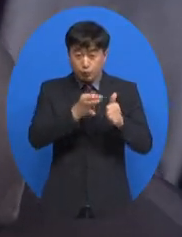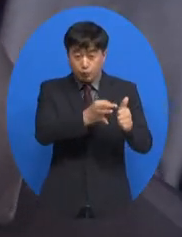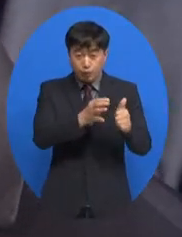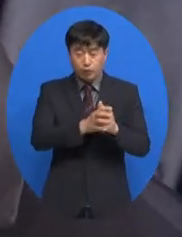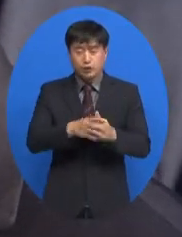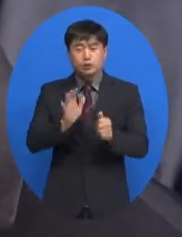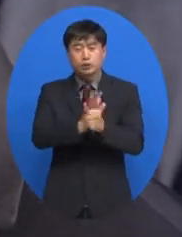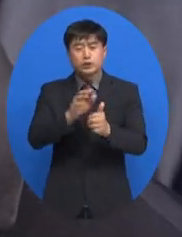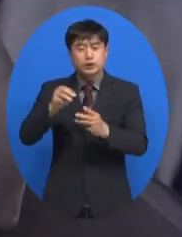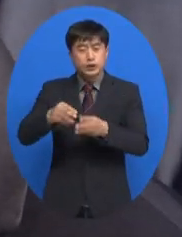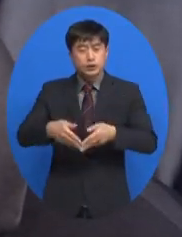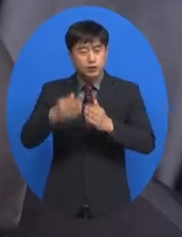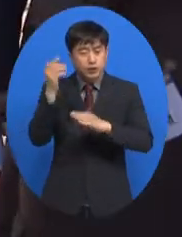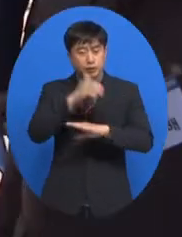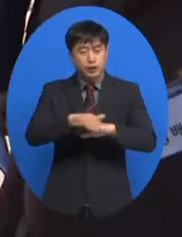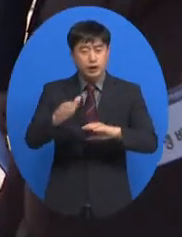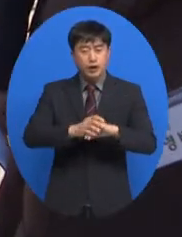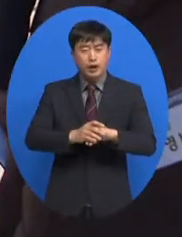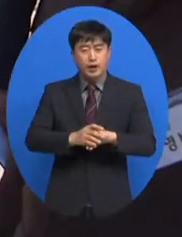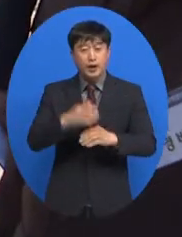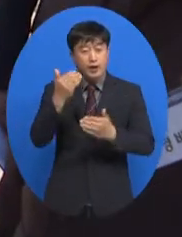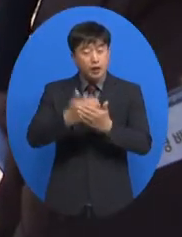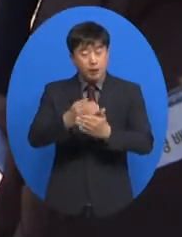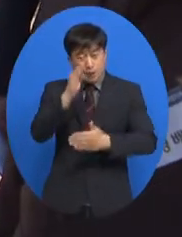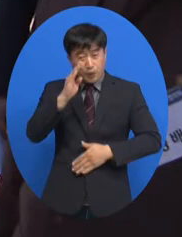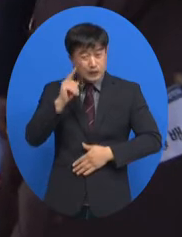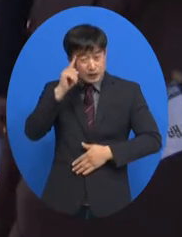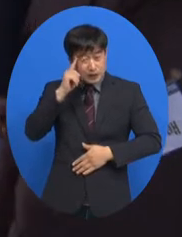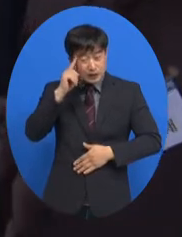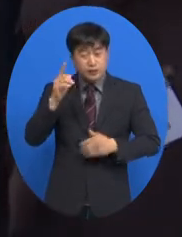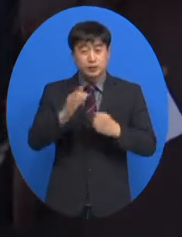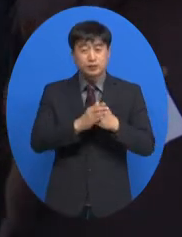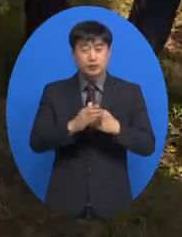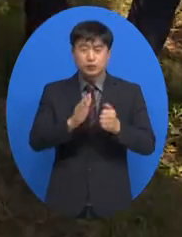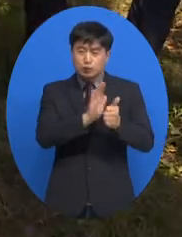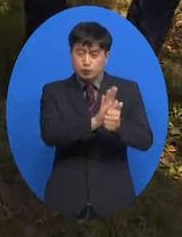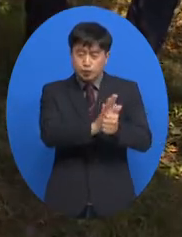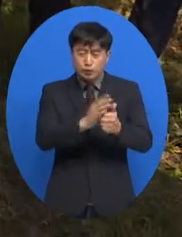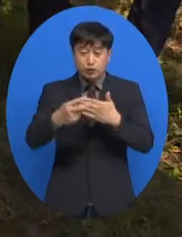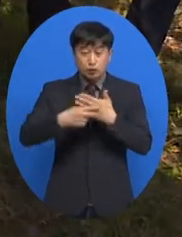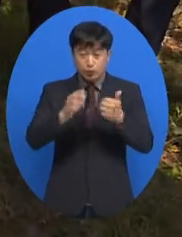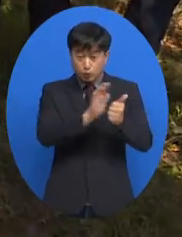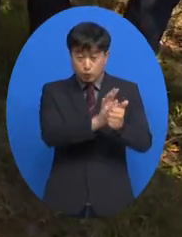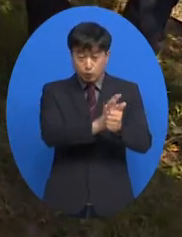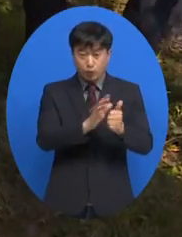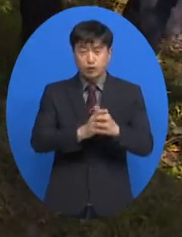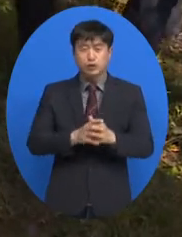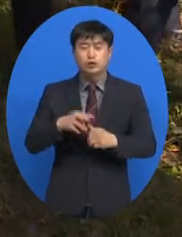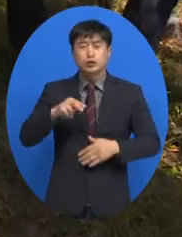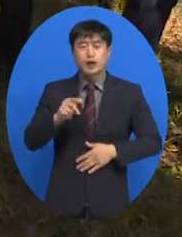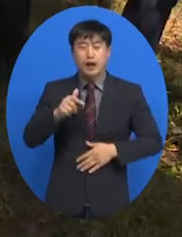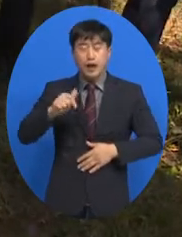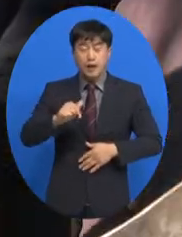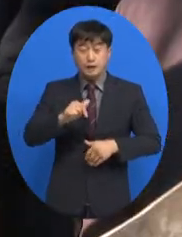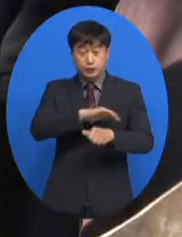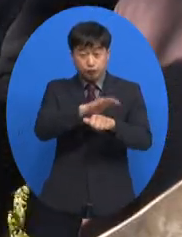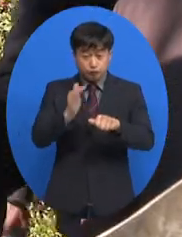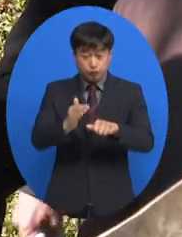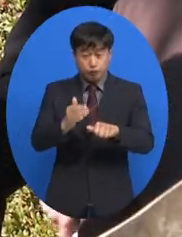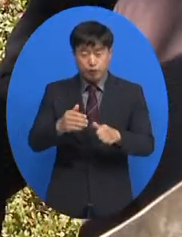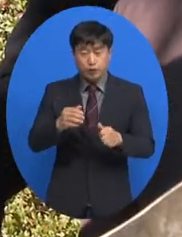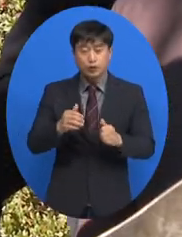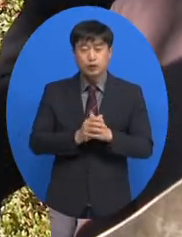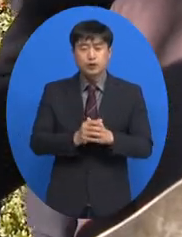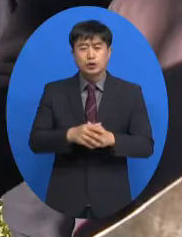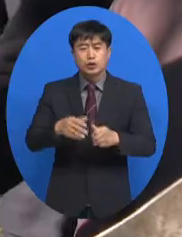설치할 계획입니다. 또 트라우마 해소 프로그램 운영과 의료지원 서비스 지원을 내실화하고 선감학원 묘역 정비와